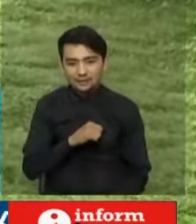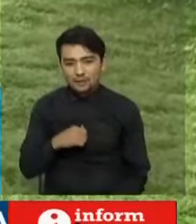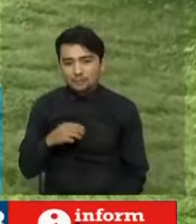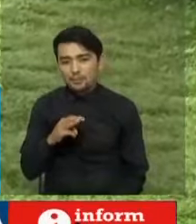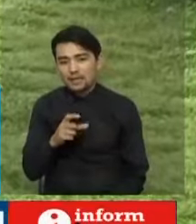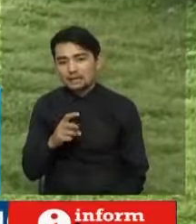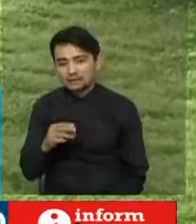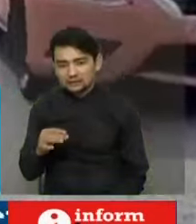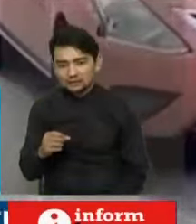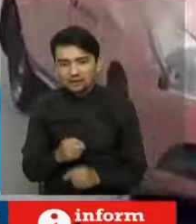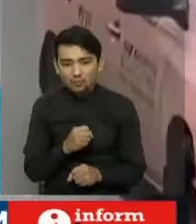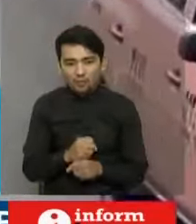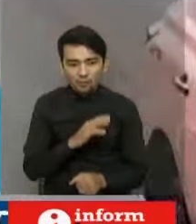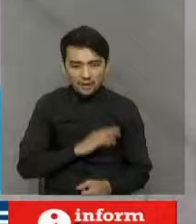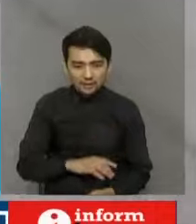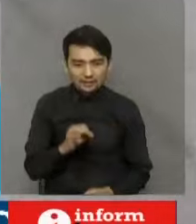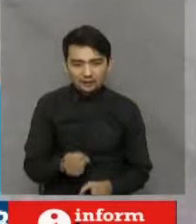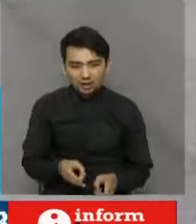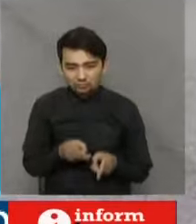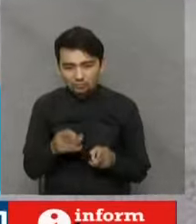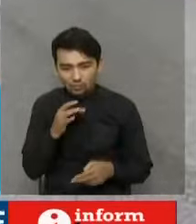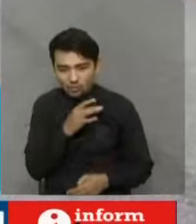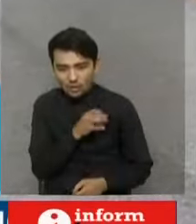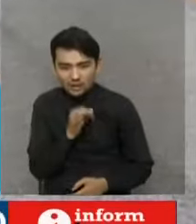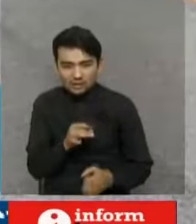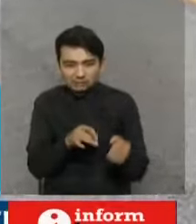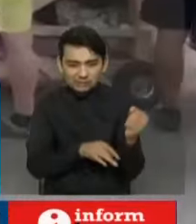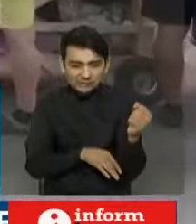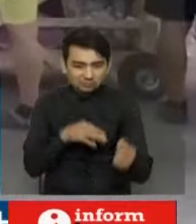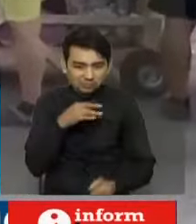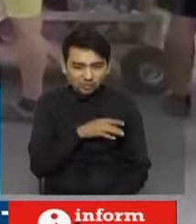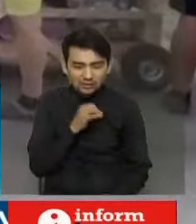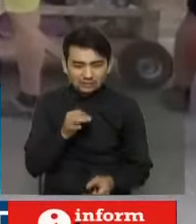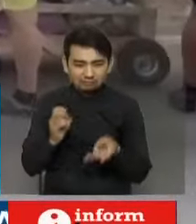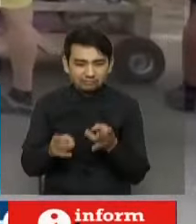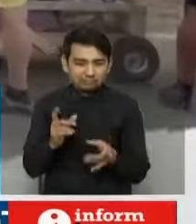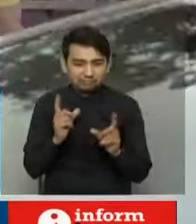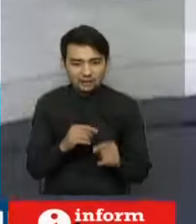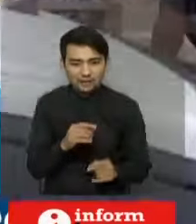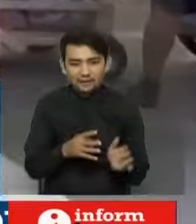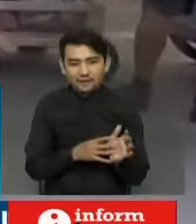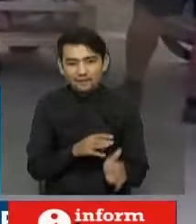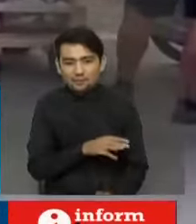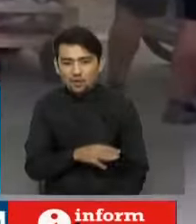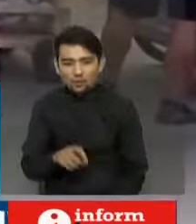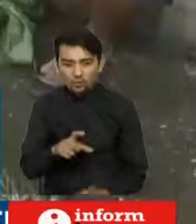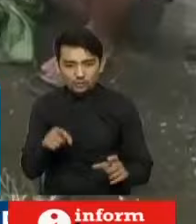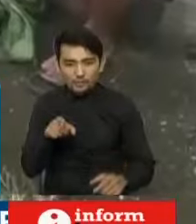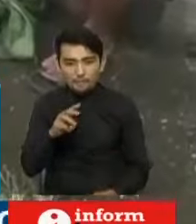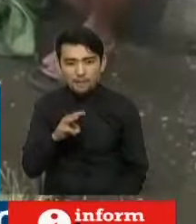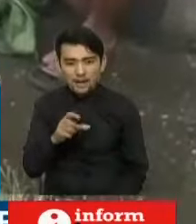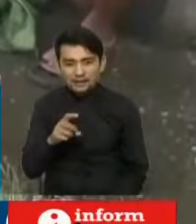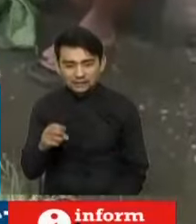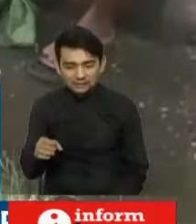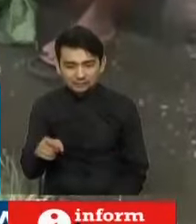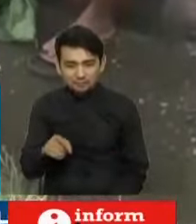из-за безработицы, разгула преступности и нищеты. В одной только Мексике более 9 миллионов граждан выживают за чертой